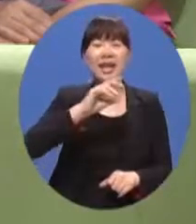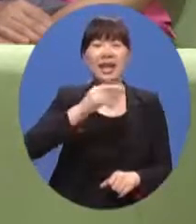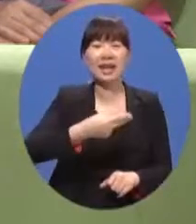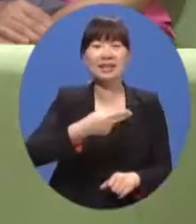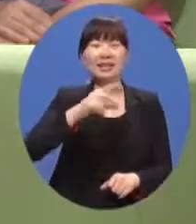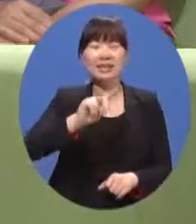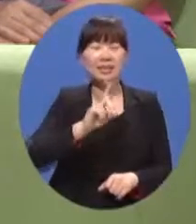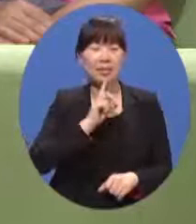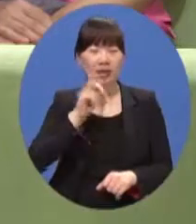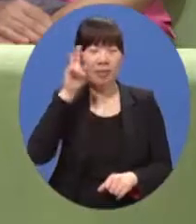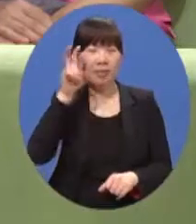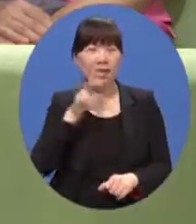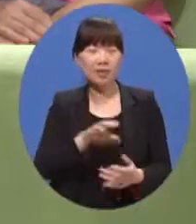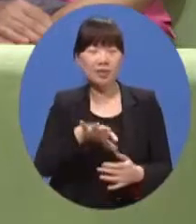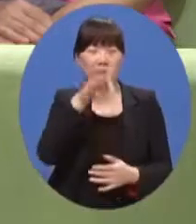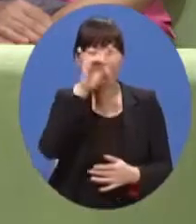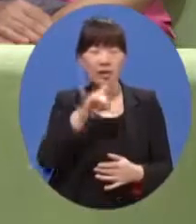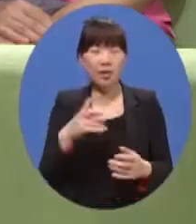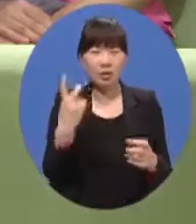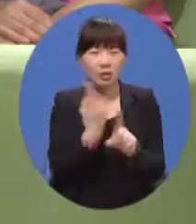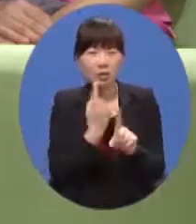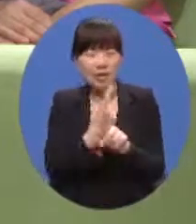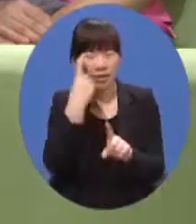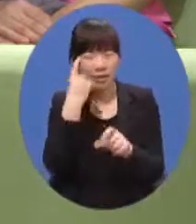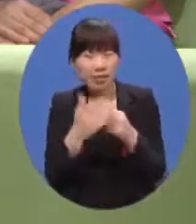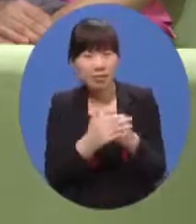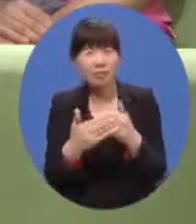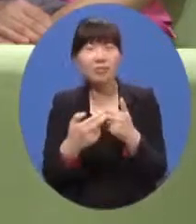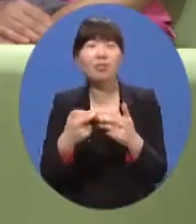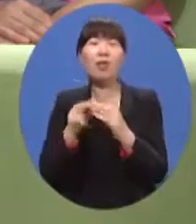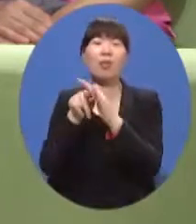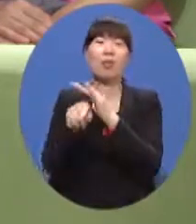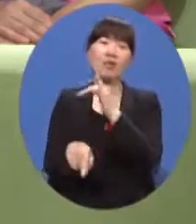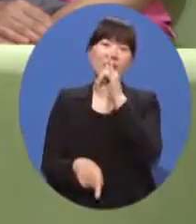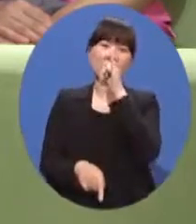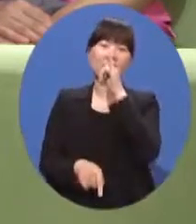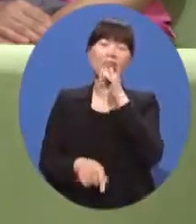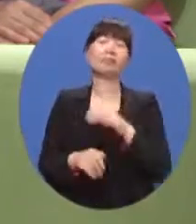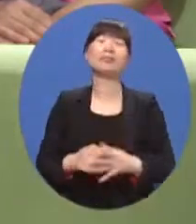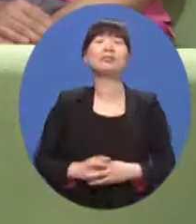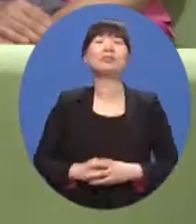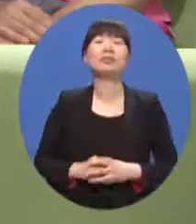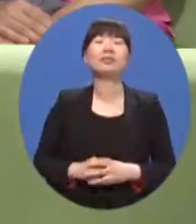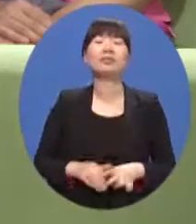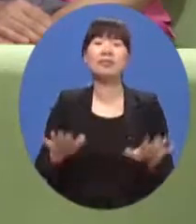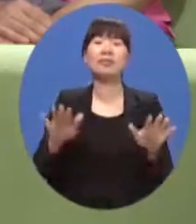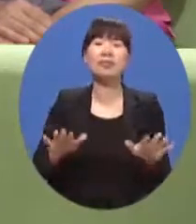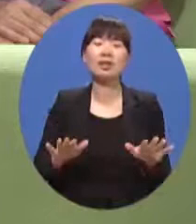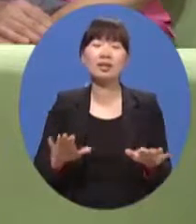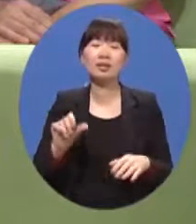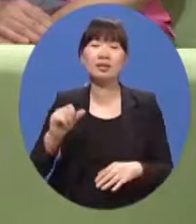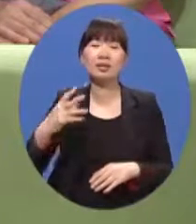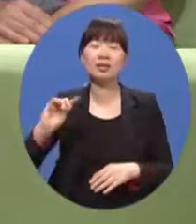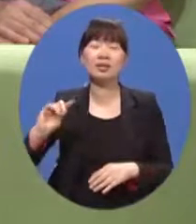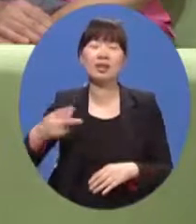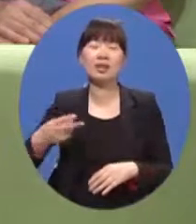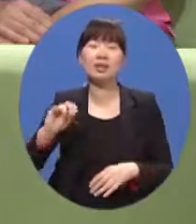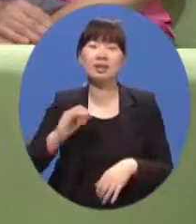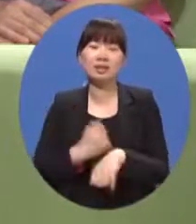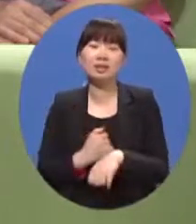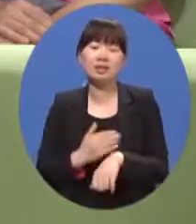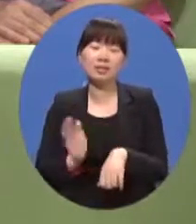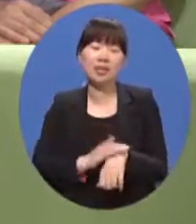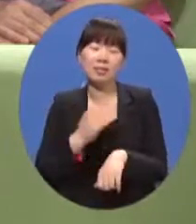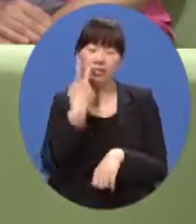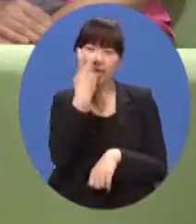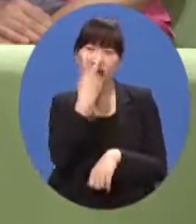초기에 이거를 고쳐야 된다라고 생각을 해서 오게 되고요. 또 그러다 보니까 요즘에 이제 ADHD로 또 잘못 진단하는